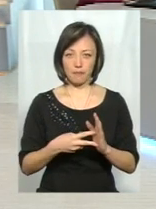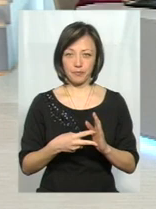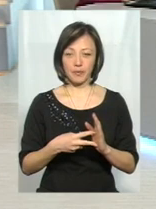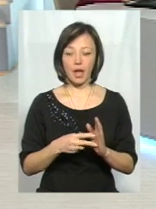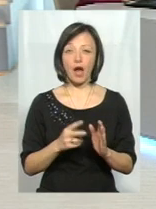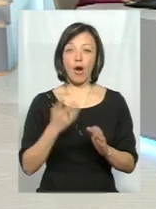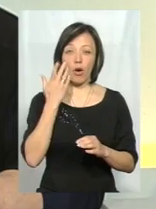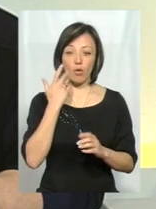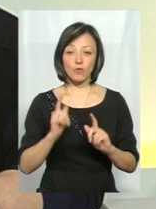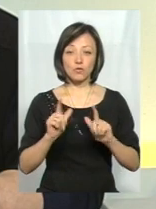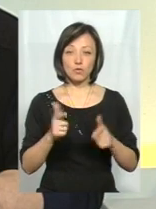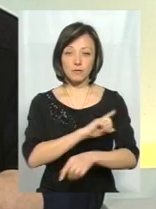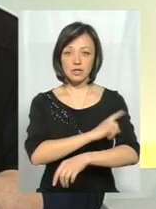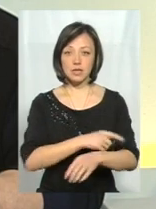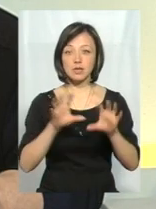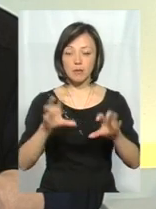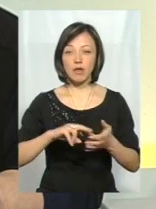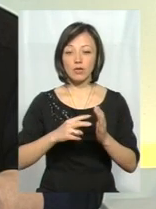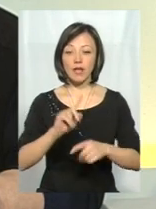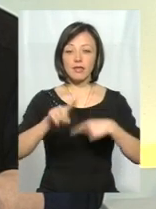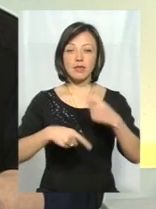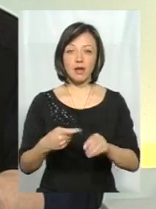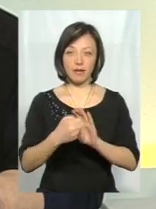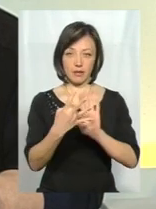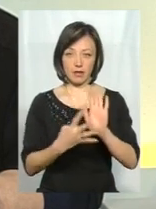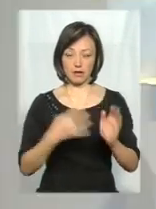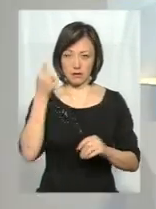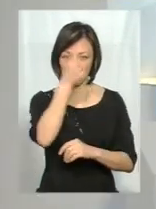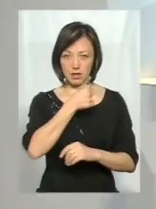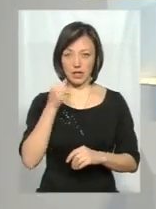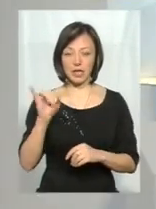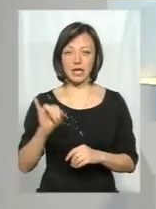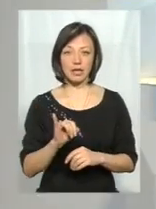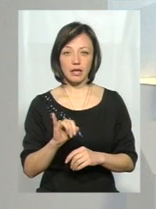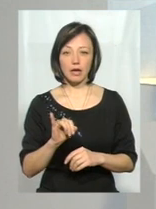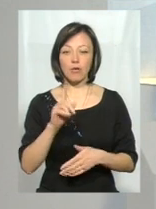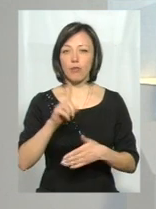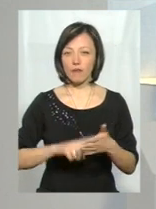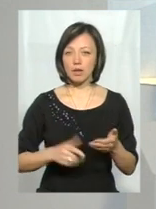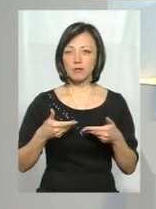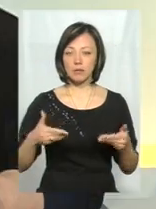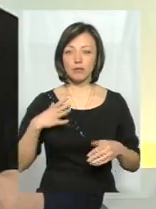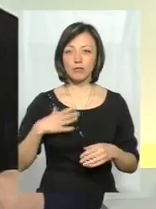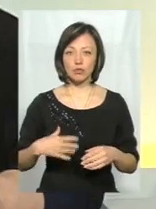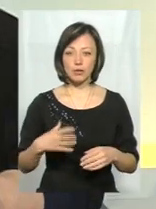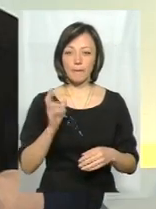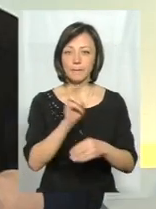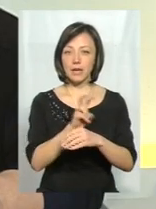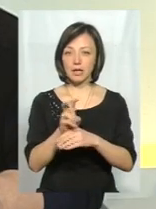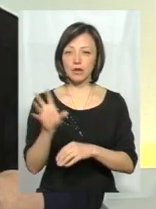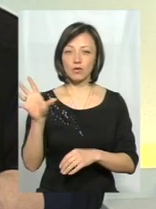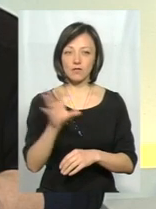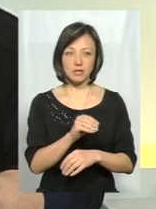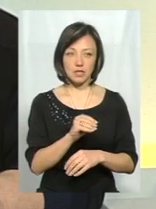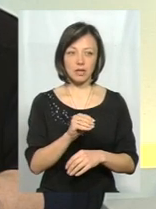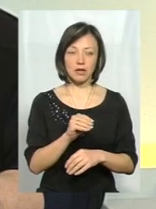вступом в силу закону це вже буде відбуватися планування на 2019 рік. От. І, ну повірте, ми мусимо прийти до всіх